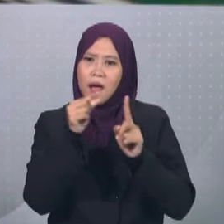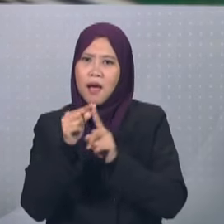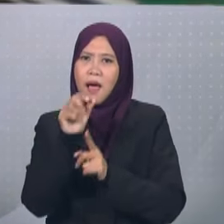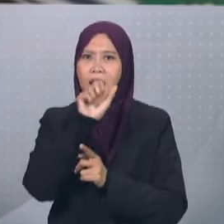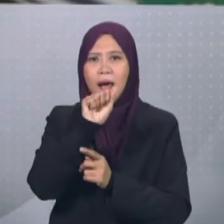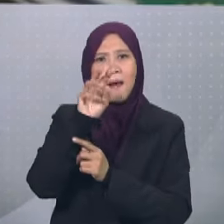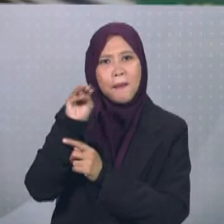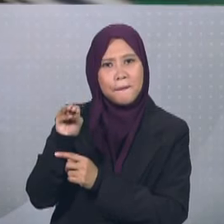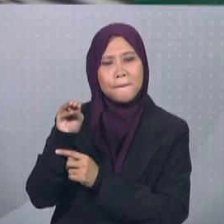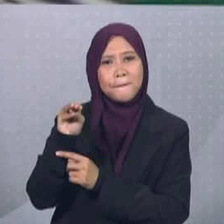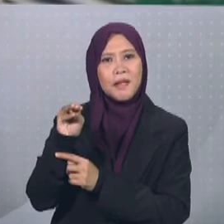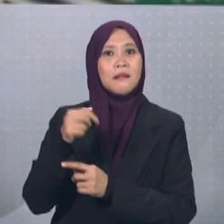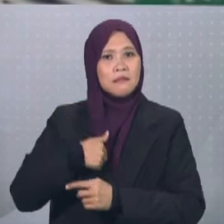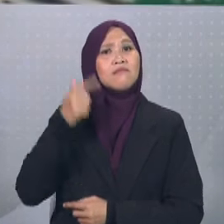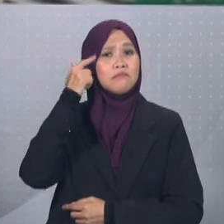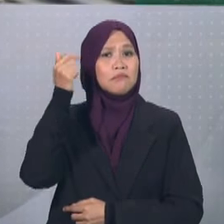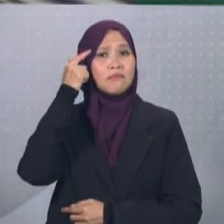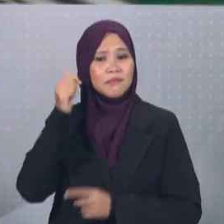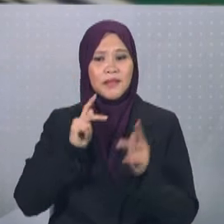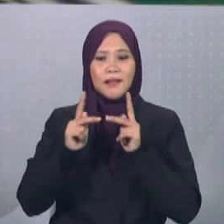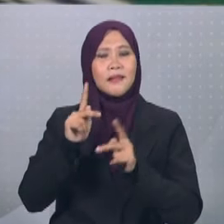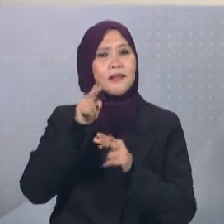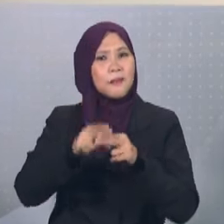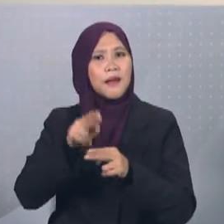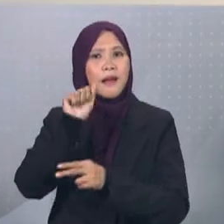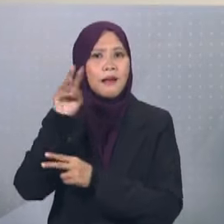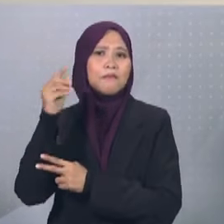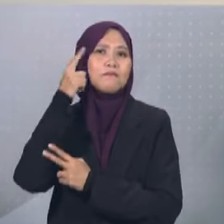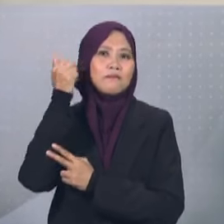Am. Saya pun dah tahu kata nama Am banyak lagi.